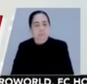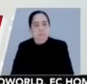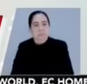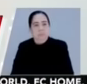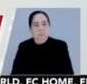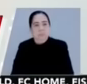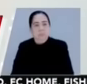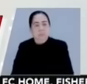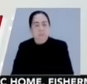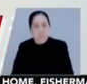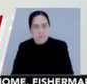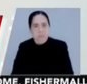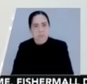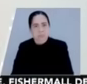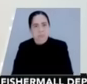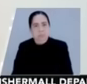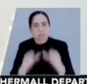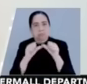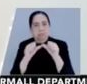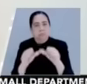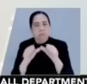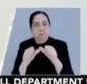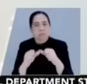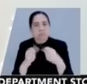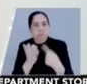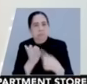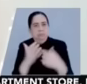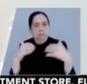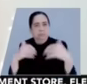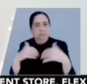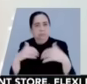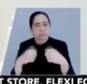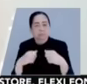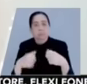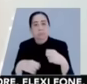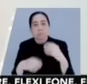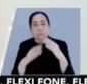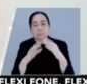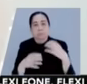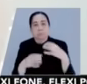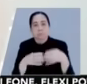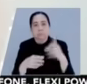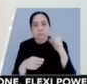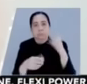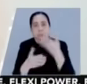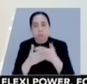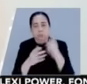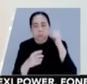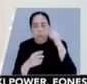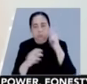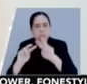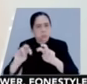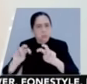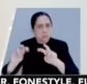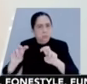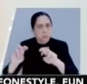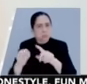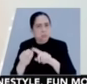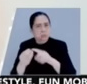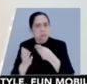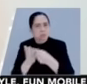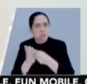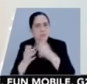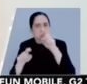Yes, Mel, sa pagpapatuloy nga ng pagdinig ng House Committee on Good Government ay binusisi na mga mamabatas ang ukol doon sa mga nirentang